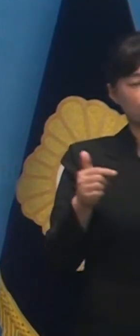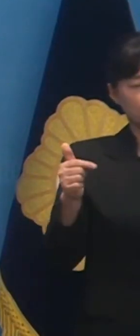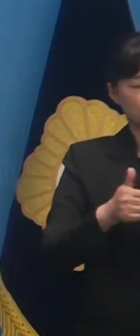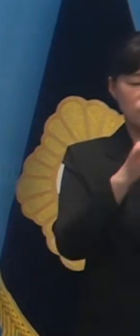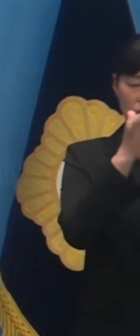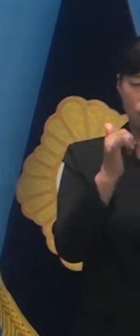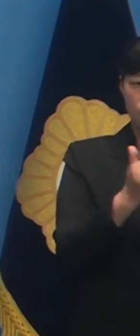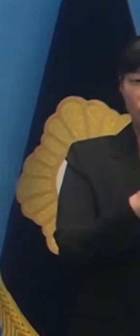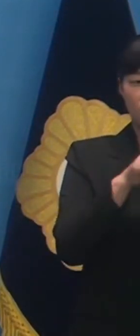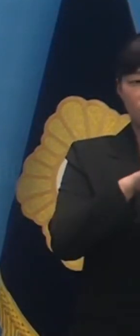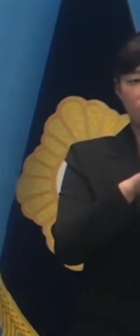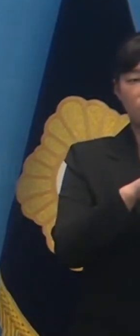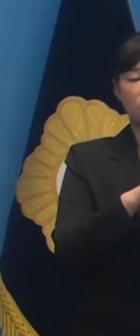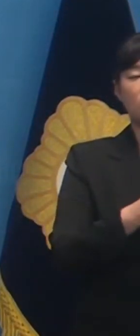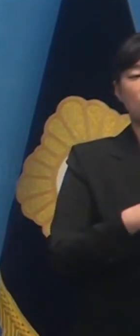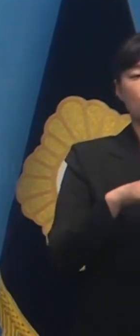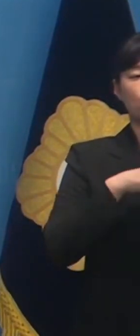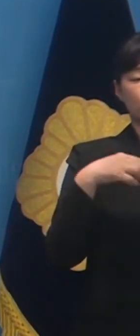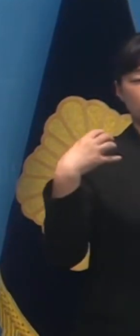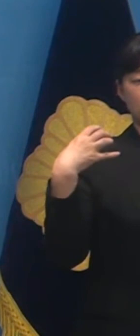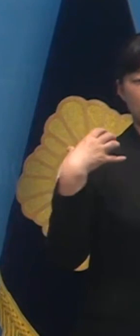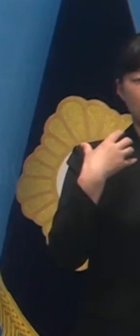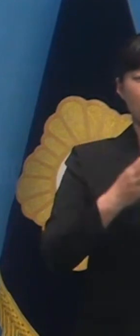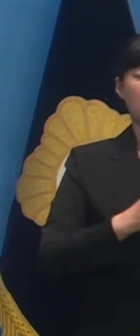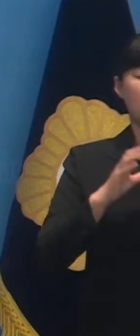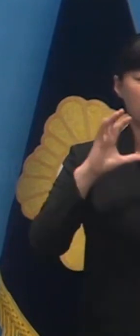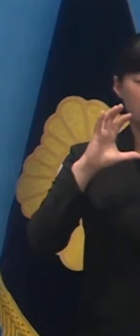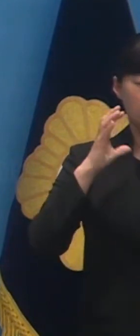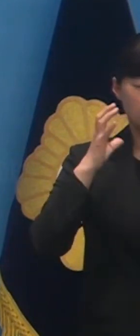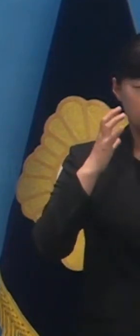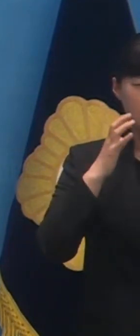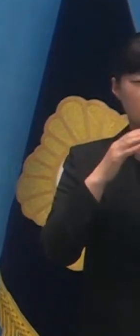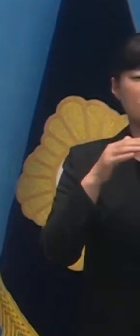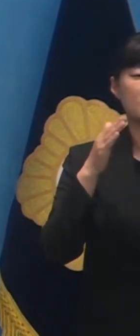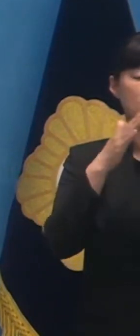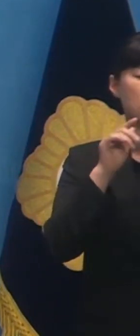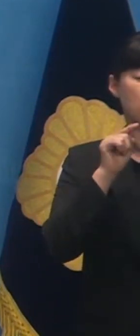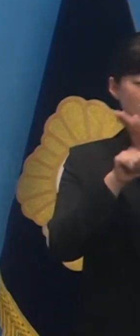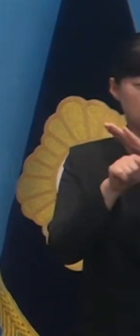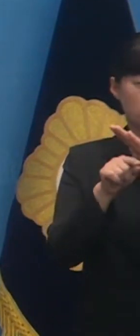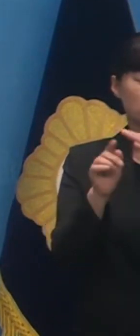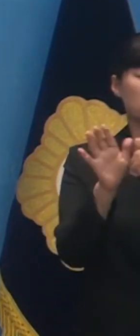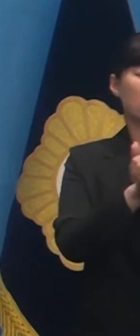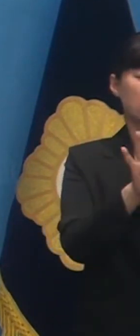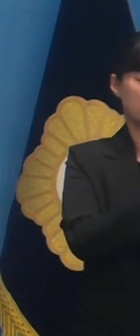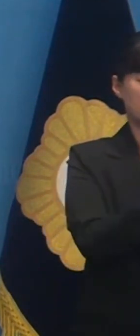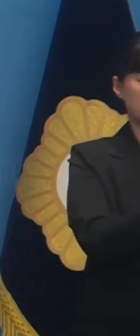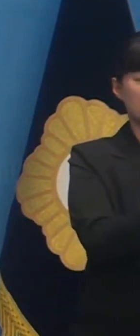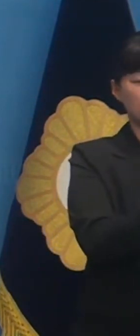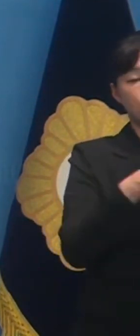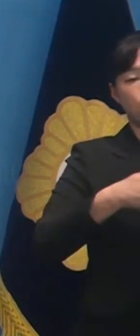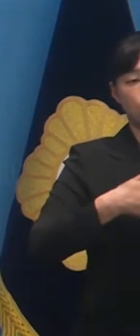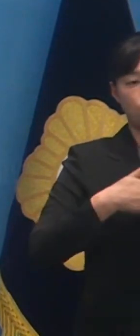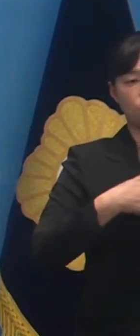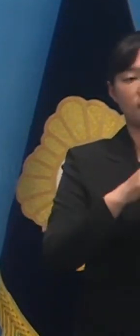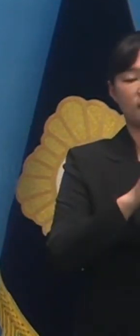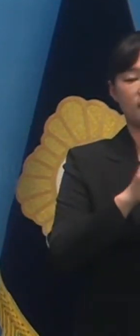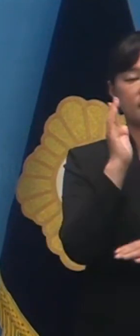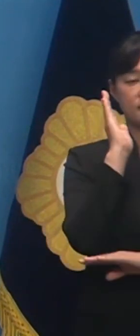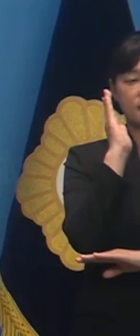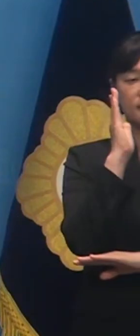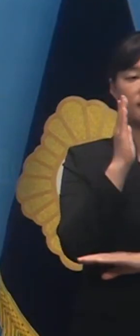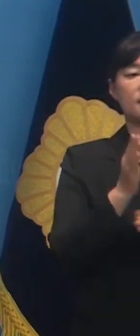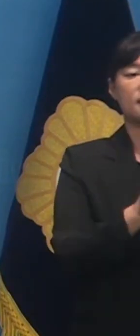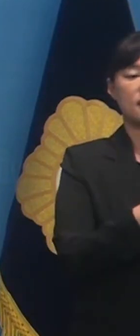대응 포럼 주최로 영유아 가정방문 서비스 법제화 필요성 모색 심포지엄이 진행될